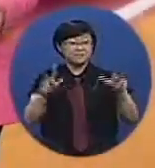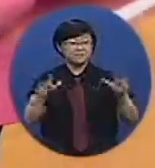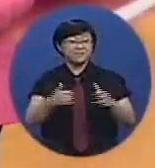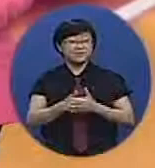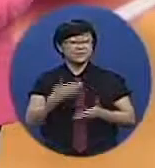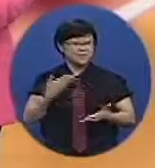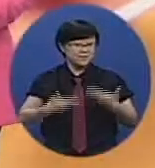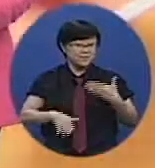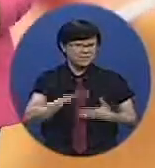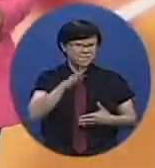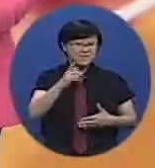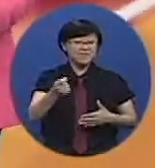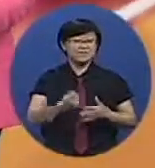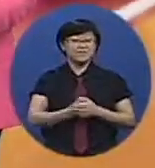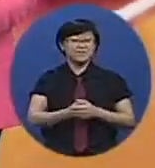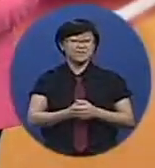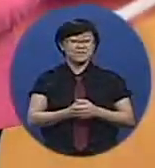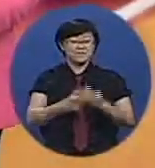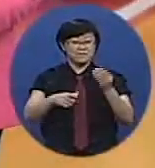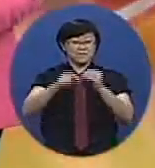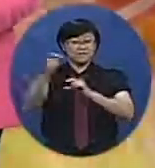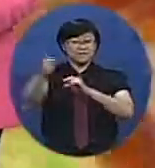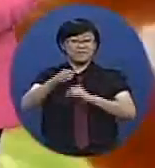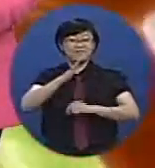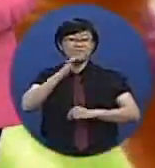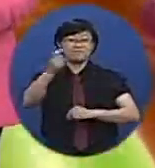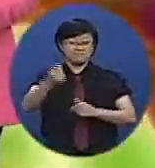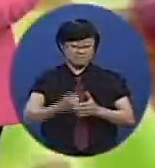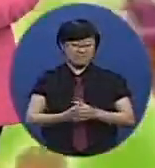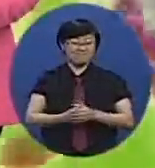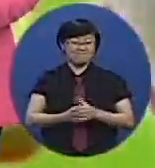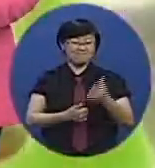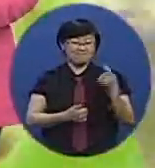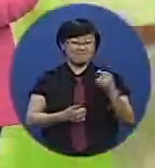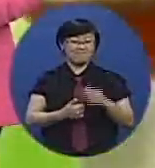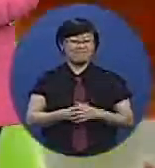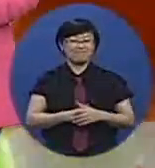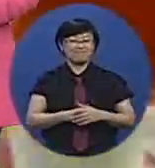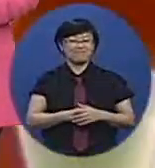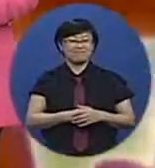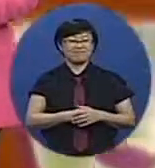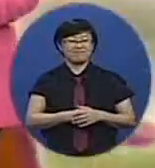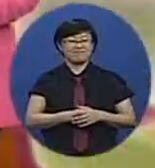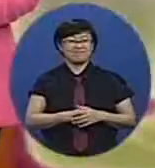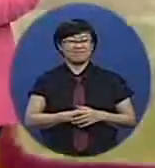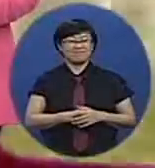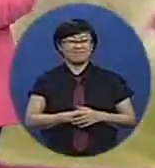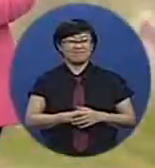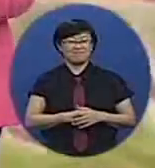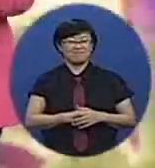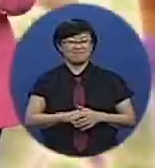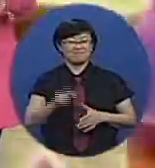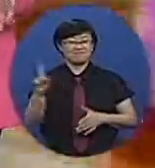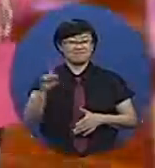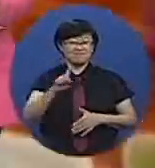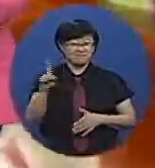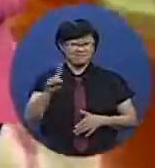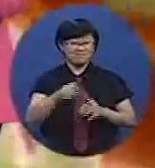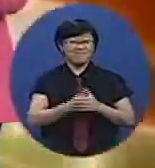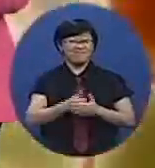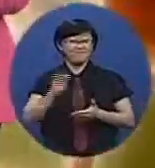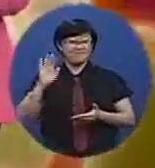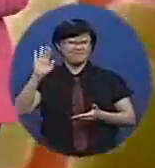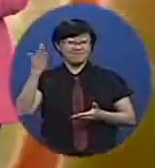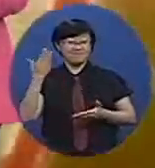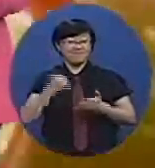굉장히 바쁘시겠어요. 추석 임박해서. 예, 할인마트가. 그래요. 예. 아, 그래요? 예. 뭐가 제일